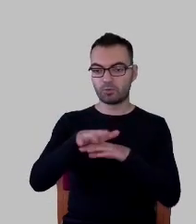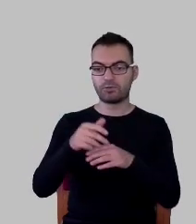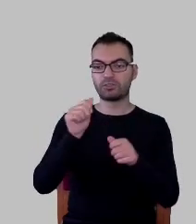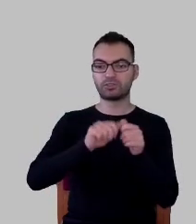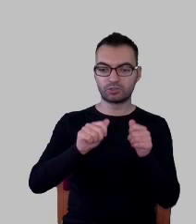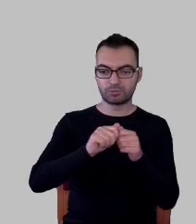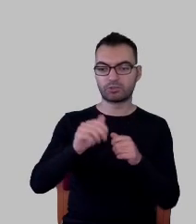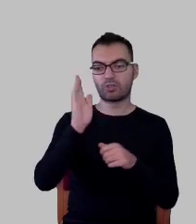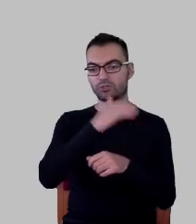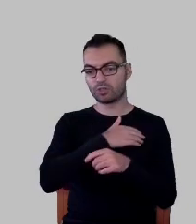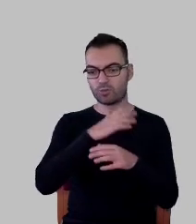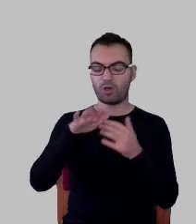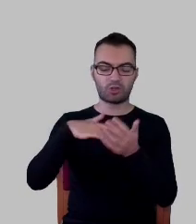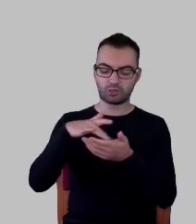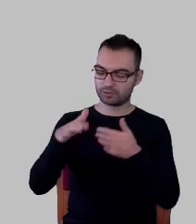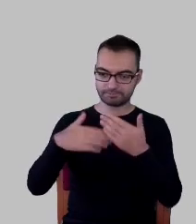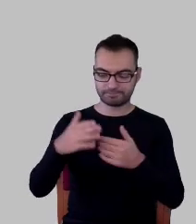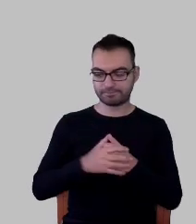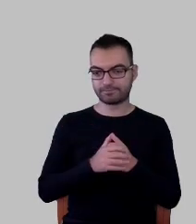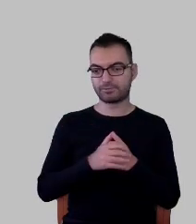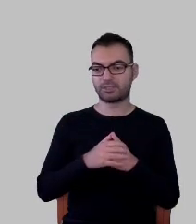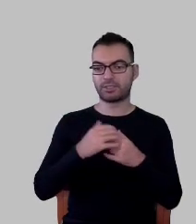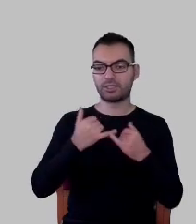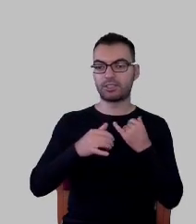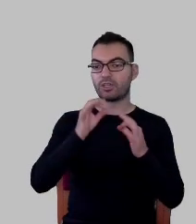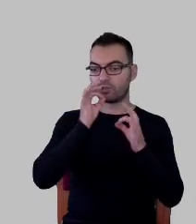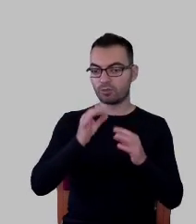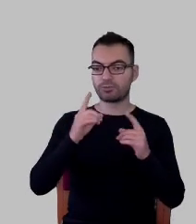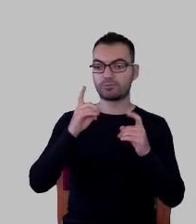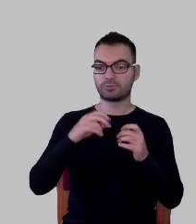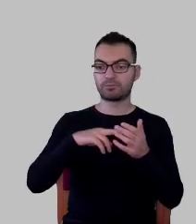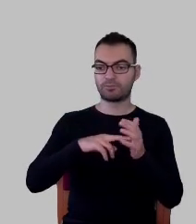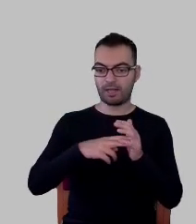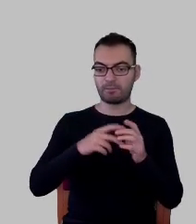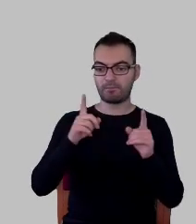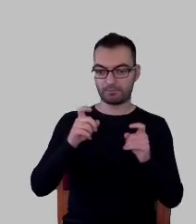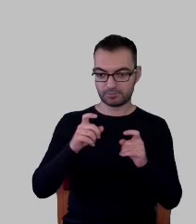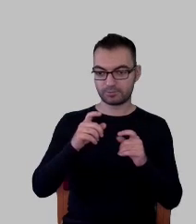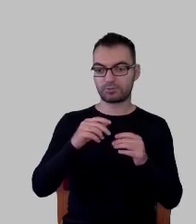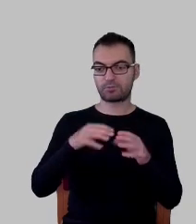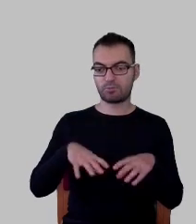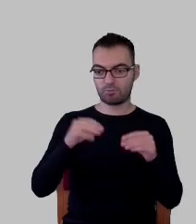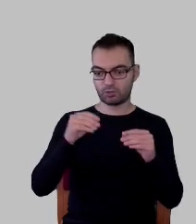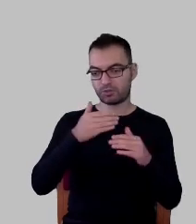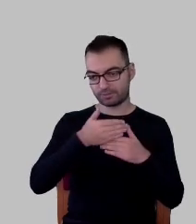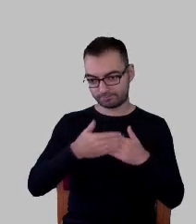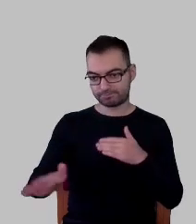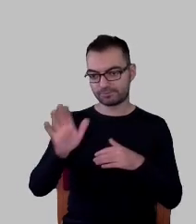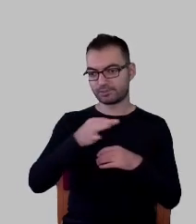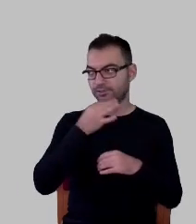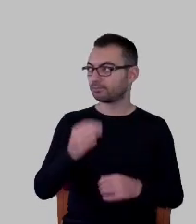placówce. Początek dobrze zaplanowanego, efektywnego kształcenia,